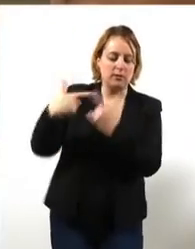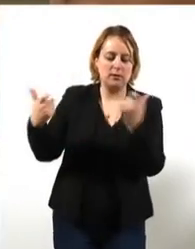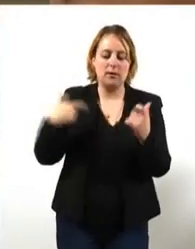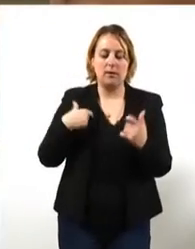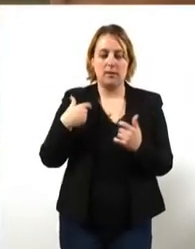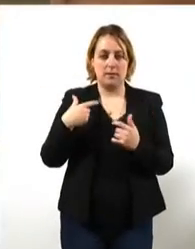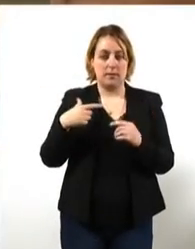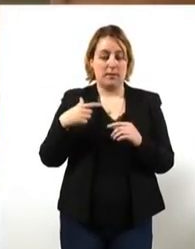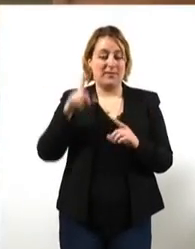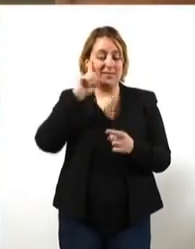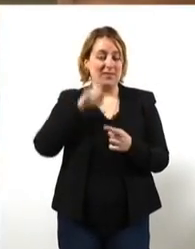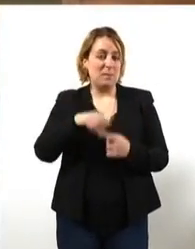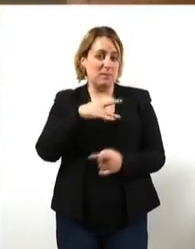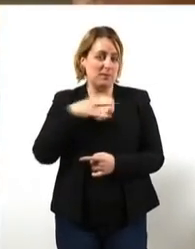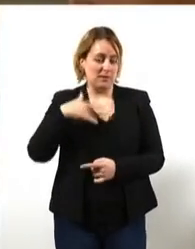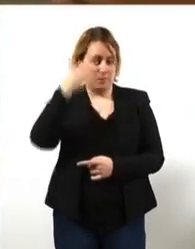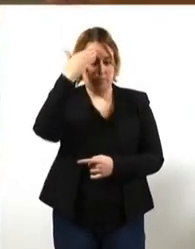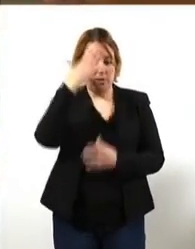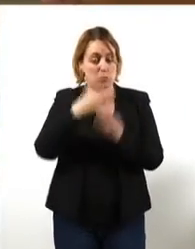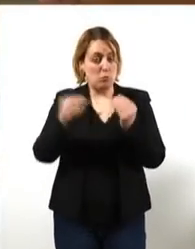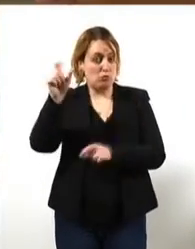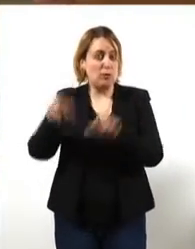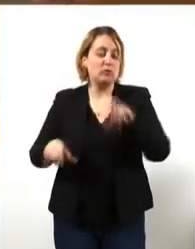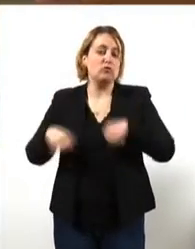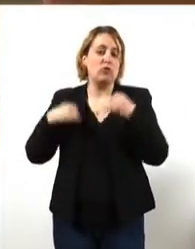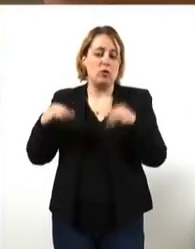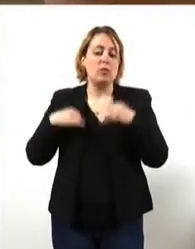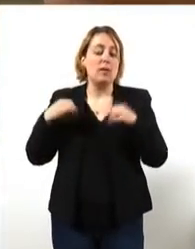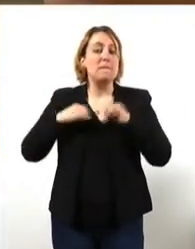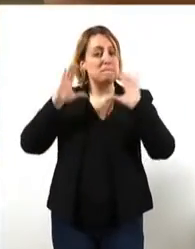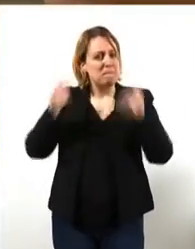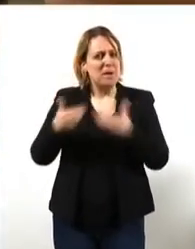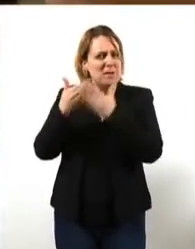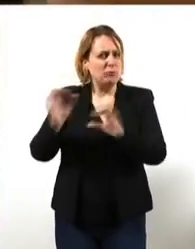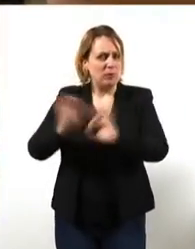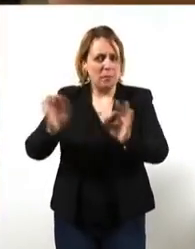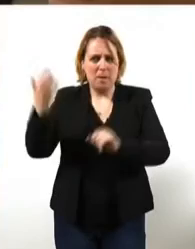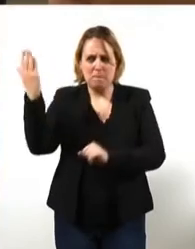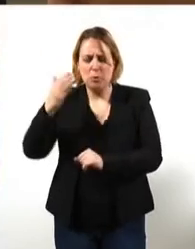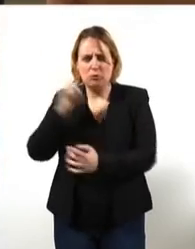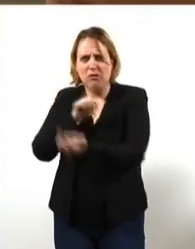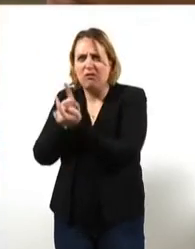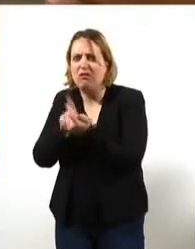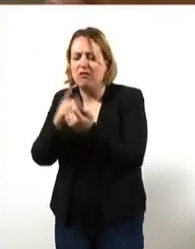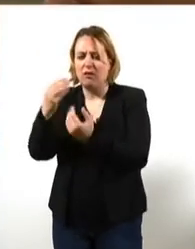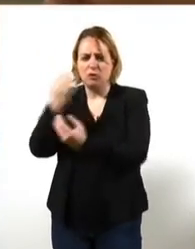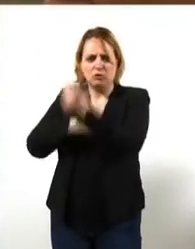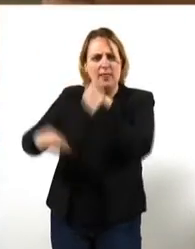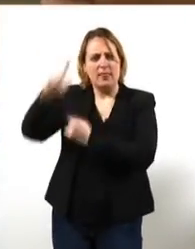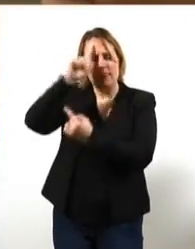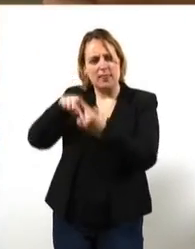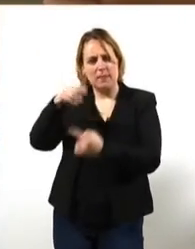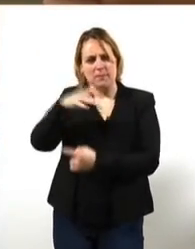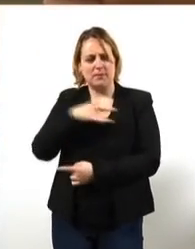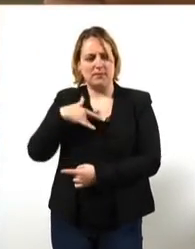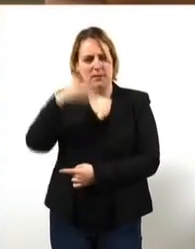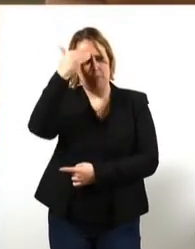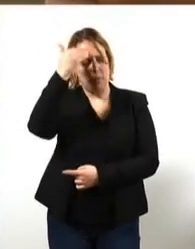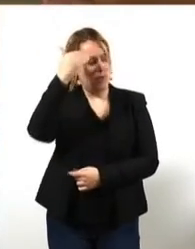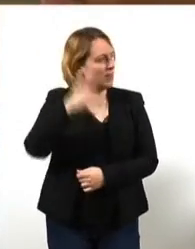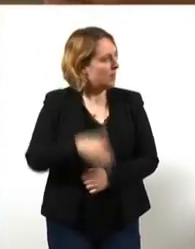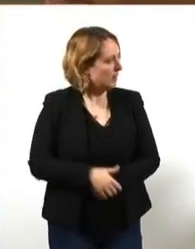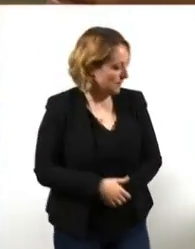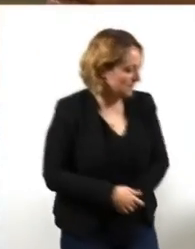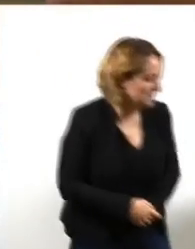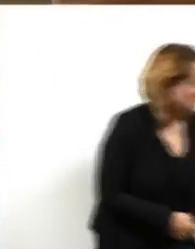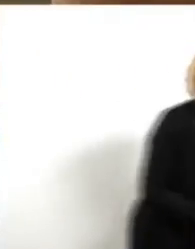l'accès à la santé mentale. Il y a aussi beaucoup de jeunes qui sont hors études, qui ont aussi des besoins spécifiques dessus, donc ça pose beaucoup de questions. Et notamment,